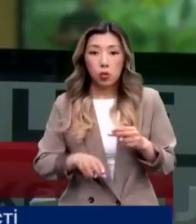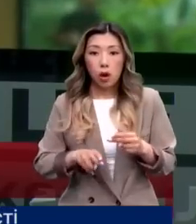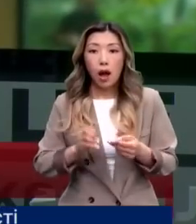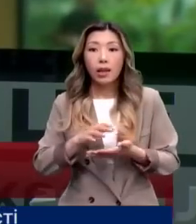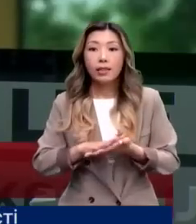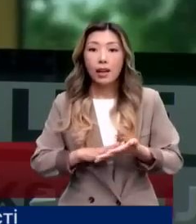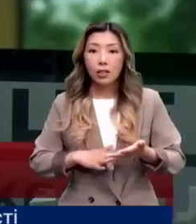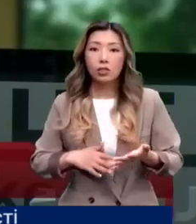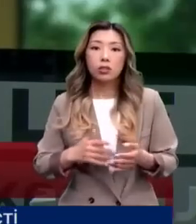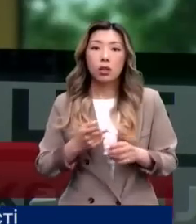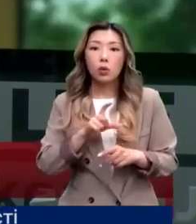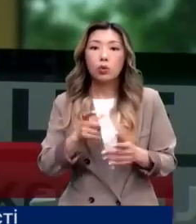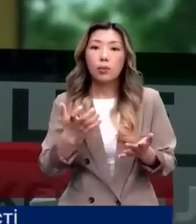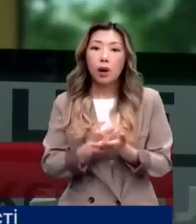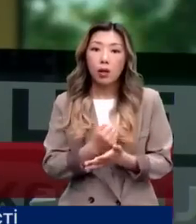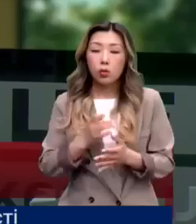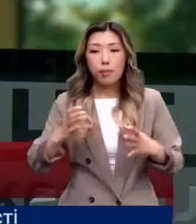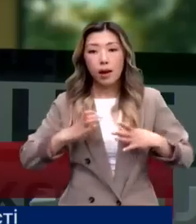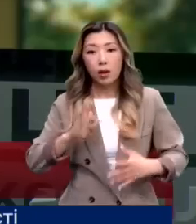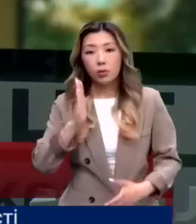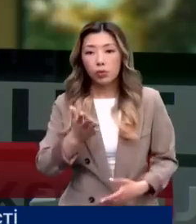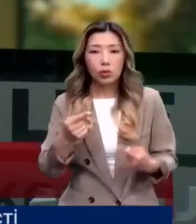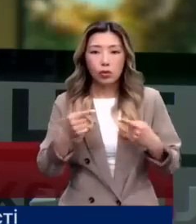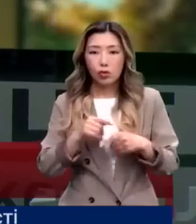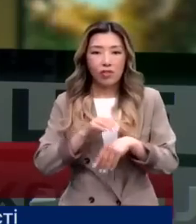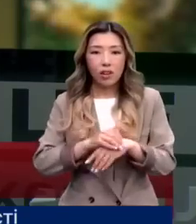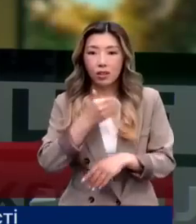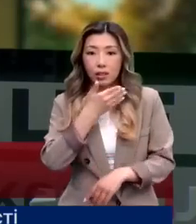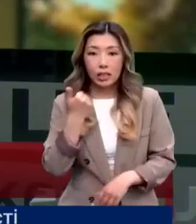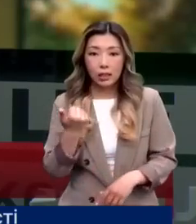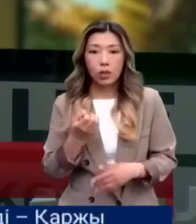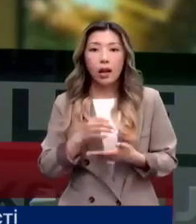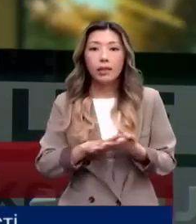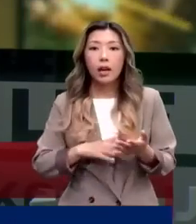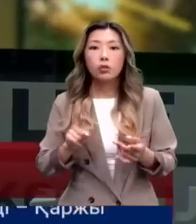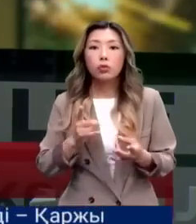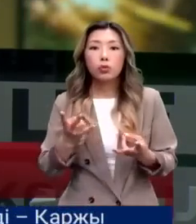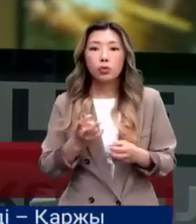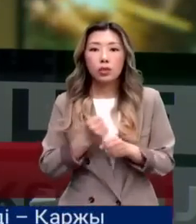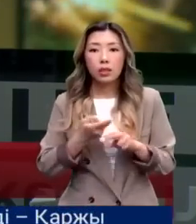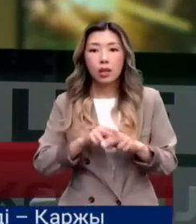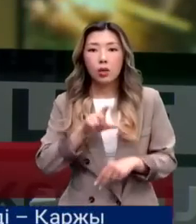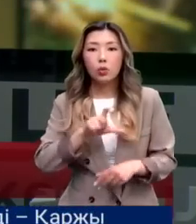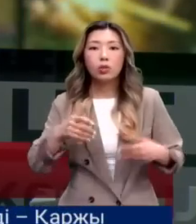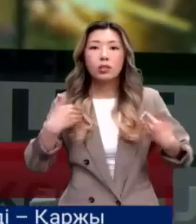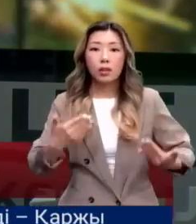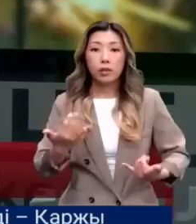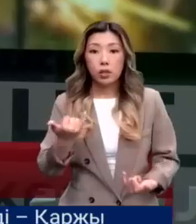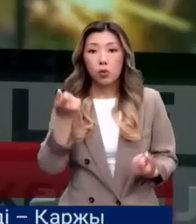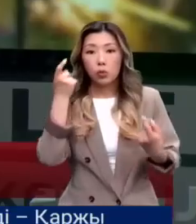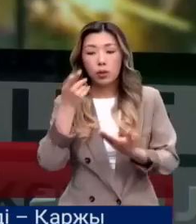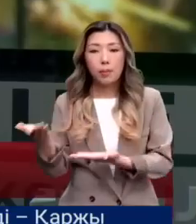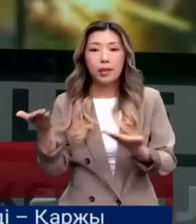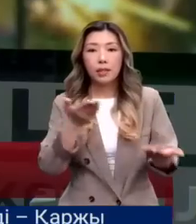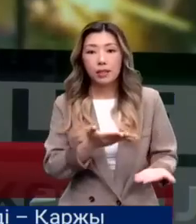по факту люди от этого получат? Станут ли они богаче? Не факт. Что в таком случае предлагают сами народные коммунисты? Давайте узнаем. Мы пригласили